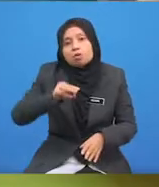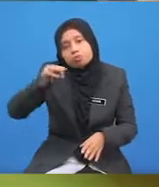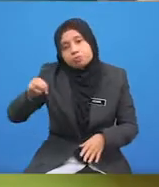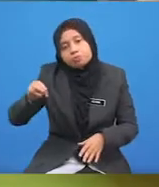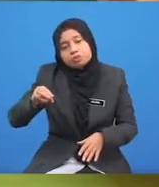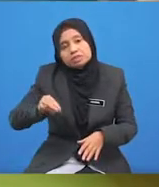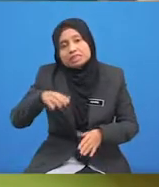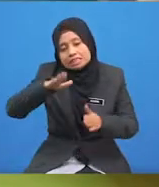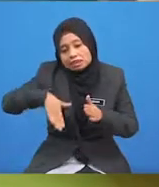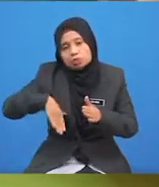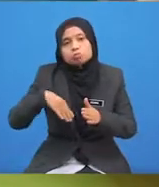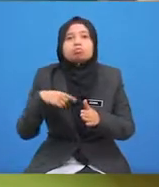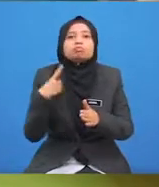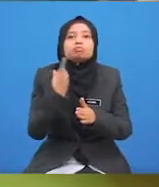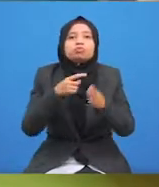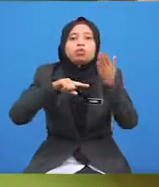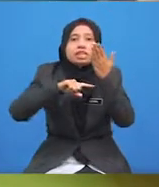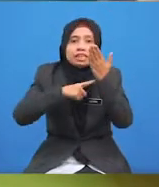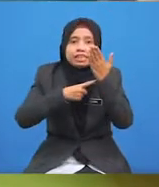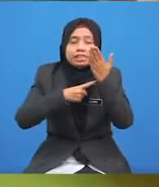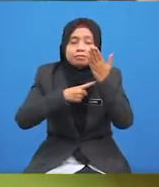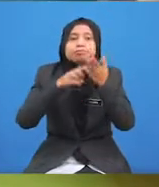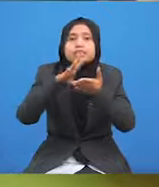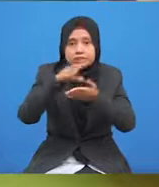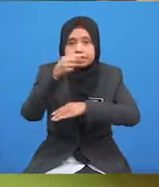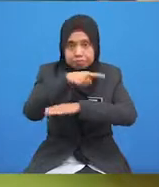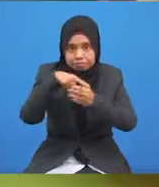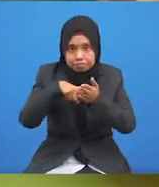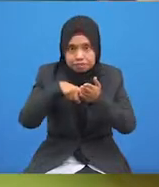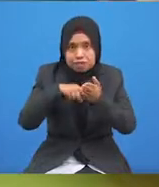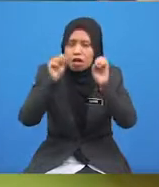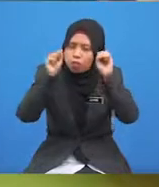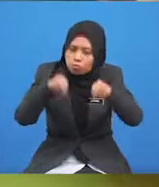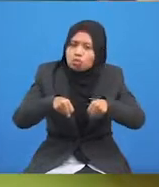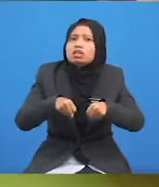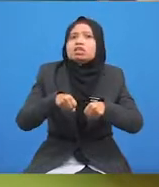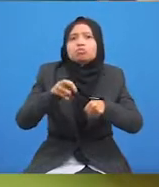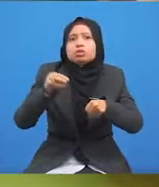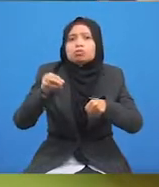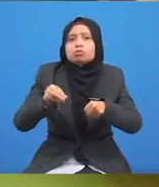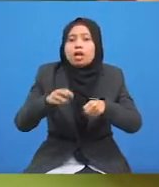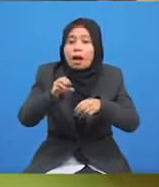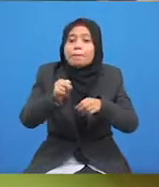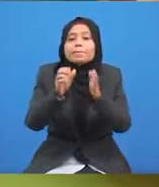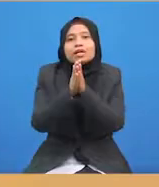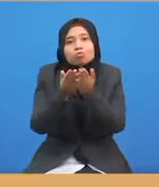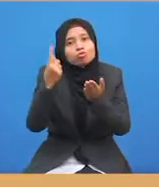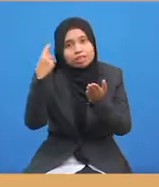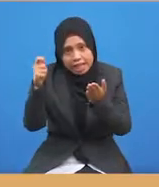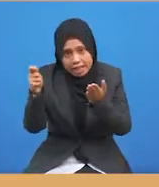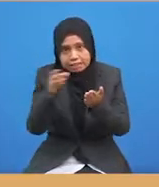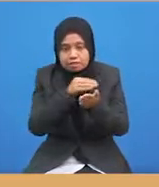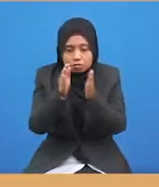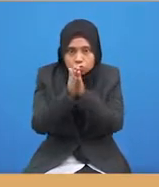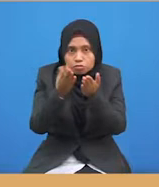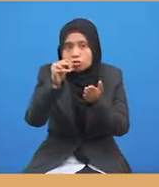Murid-murid, sebelum cikgu memulakan pembelajaran kita pada hari ini, bolehkah murid-murid mengambil buku teks dan buka